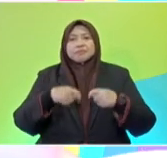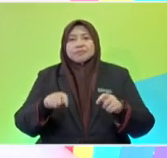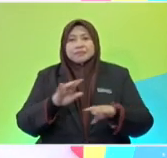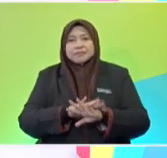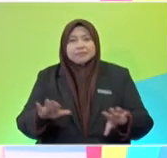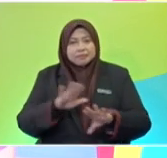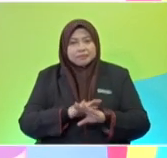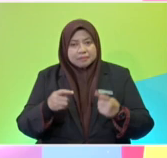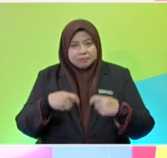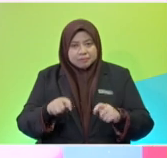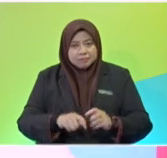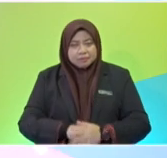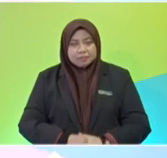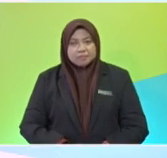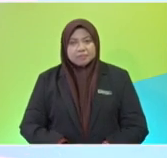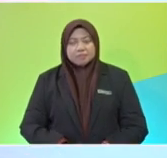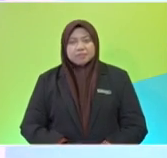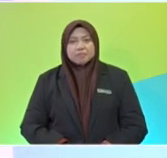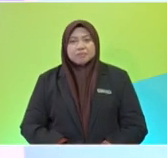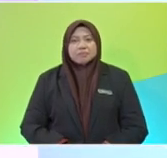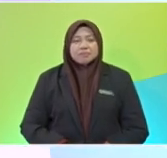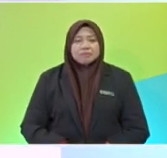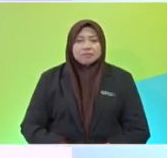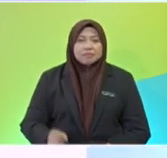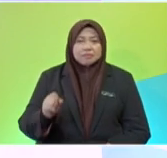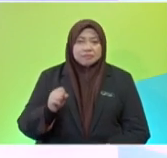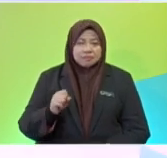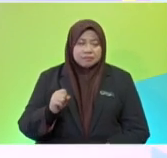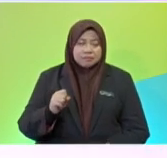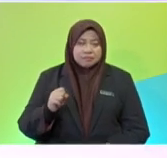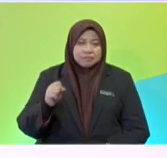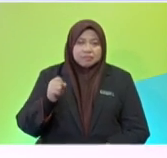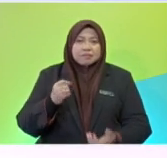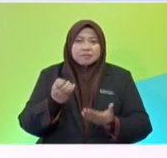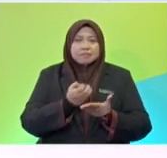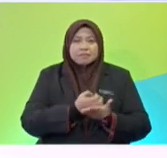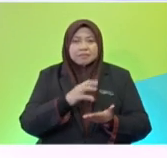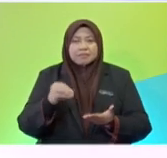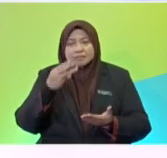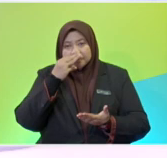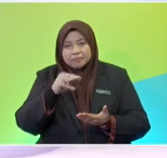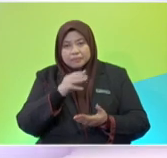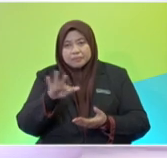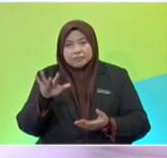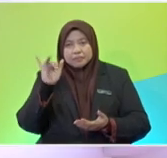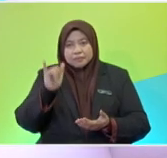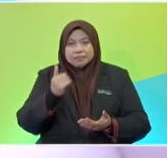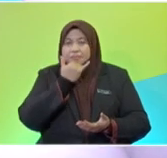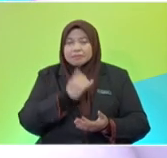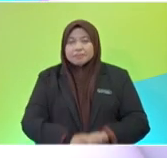Mudah Saja murid-murid hanya perlu mengedit dan memurnikan ejaan yang kurang tepat ataupun